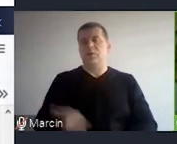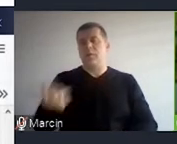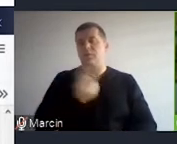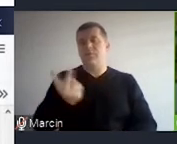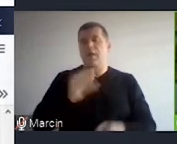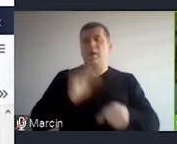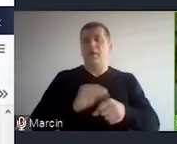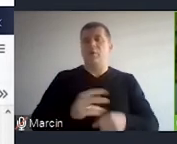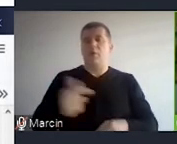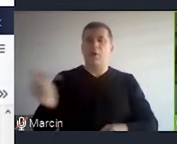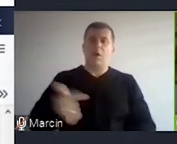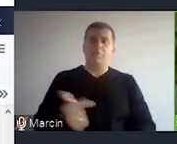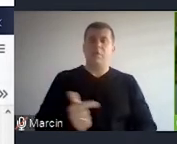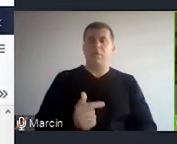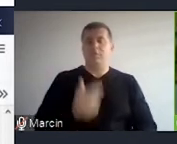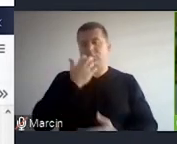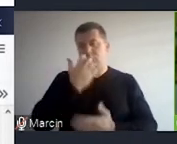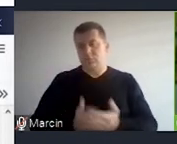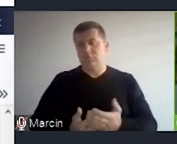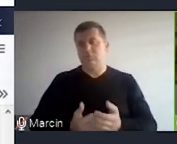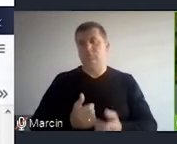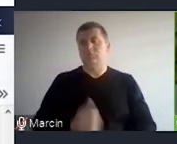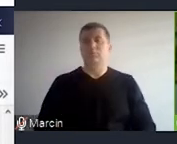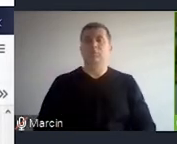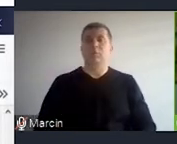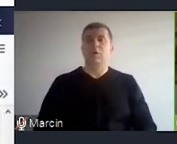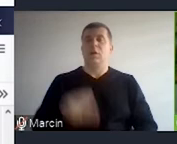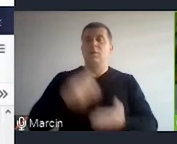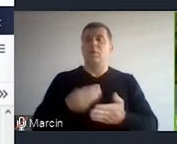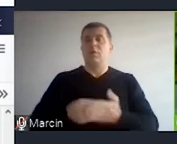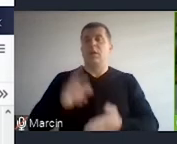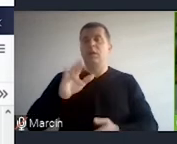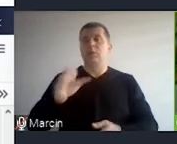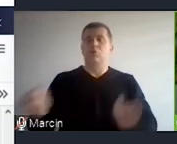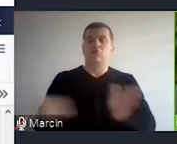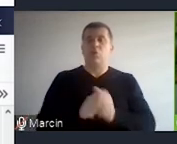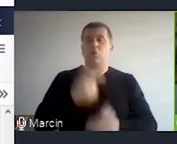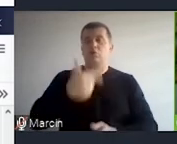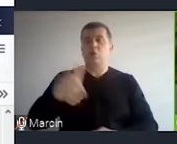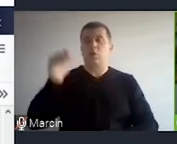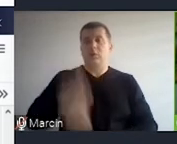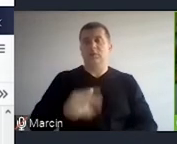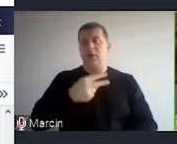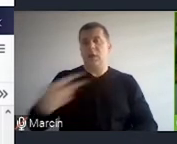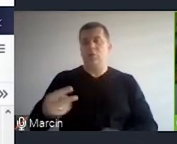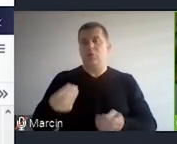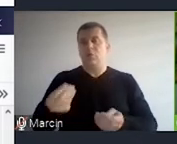metody obowiązkowo stosowane, znaczy obowiązkowo kwoty ryczałtowe do 100 tysięcy euro